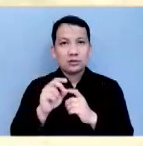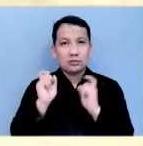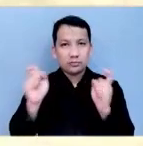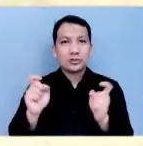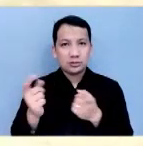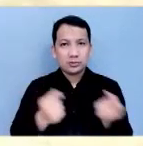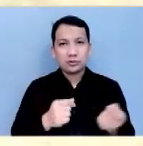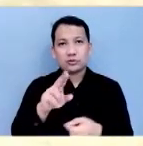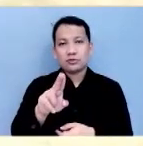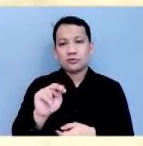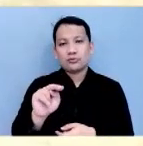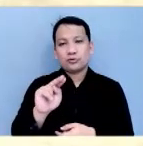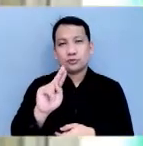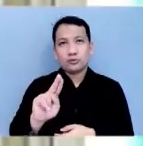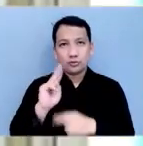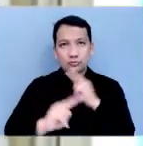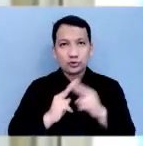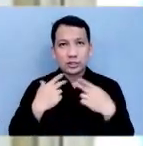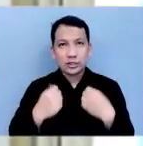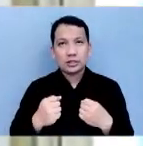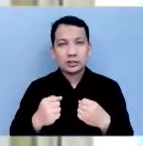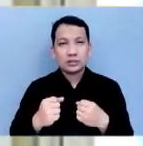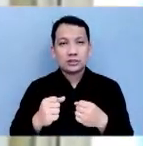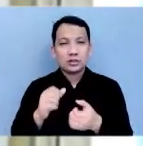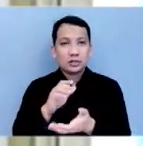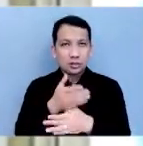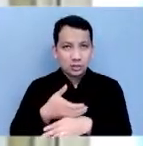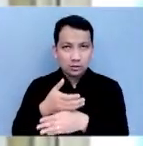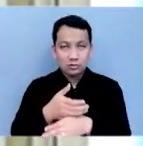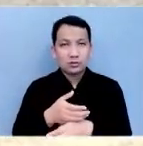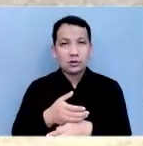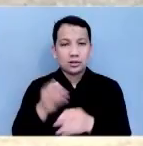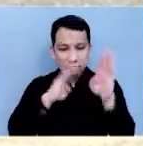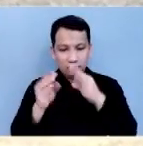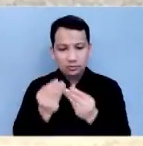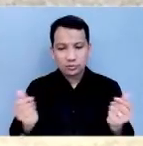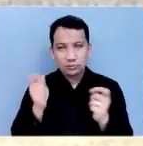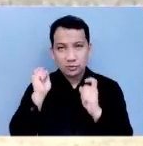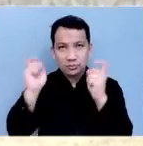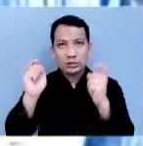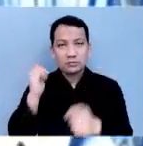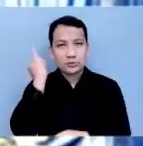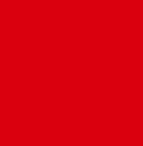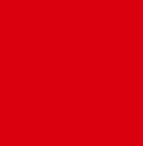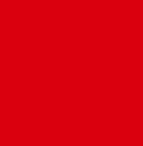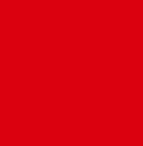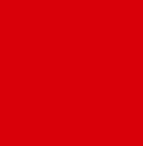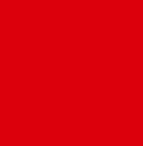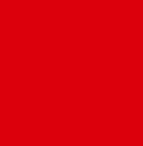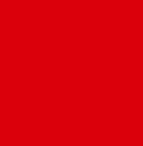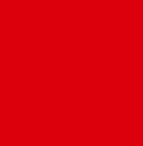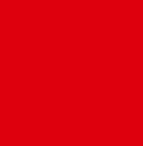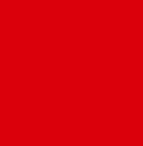at paghahanda sa mga krisis at pandemya. Nagbabalita mula sa Frontline, JC Cosico, News 5.